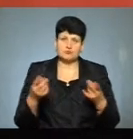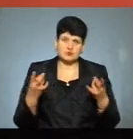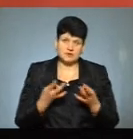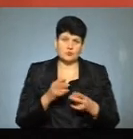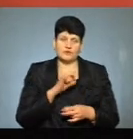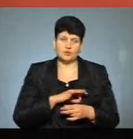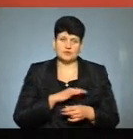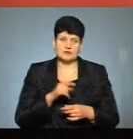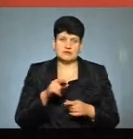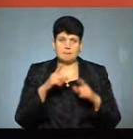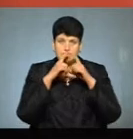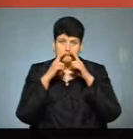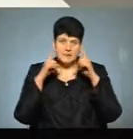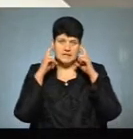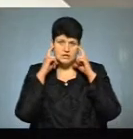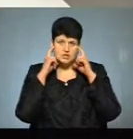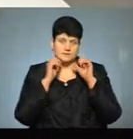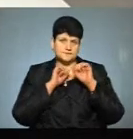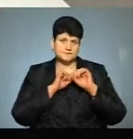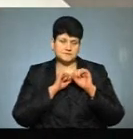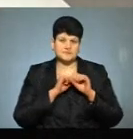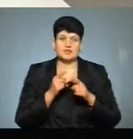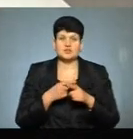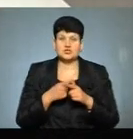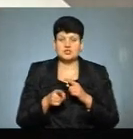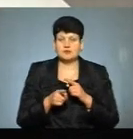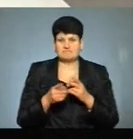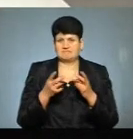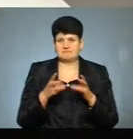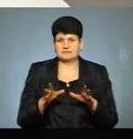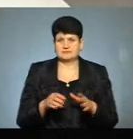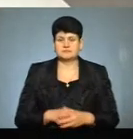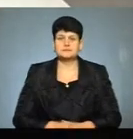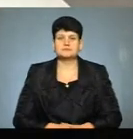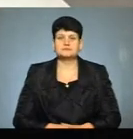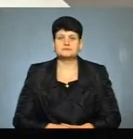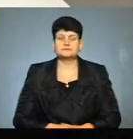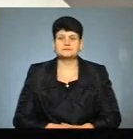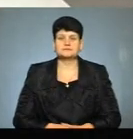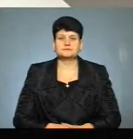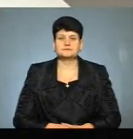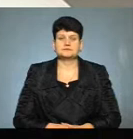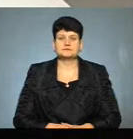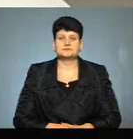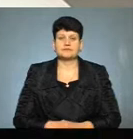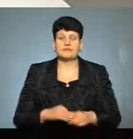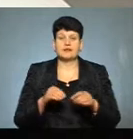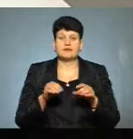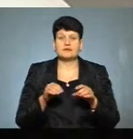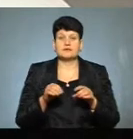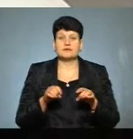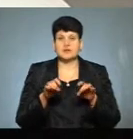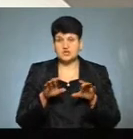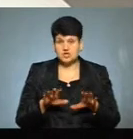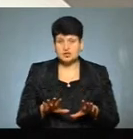використовувати медичні пов'язки, щось таке, чи не, в принципі, воно не буде наскільки дієво? Ну, в рішення ТЕБ та НС,